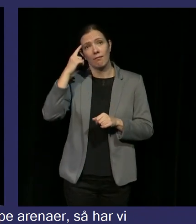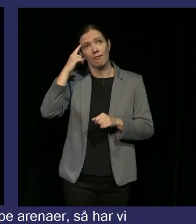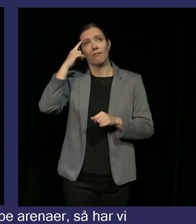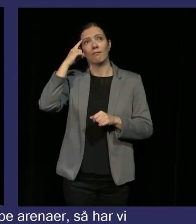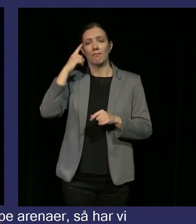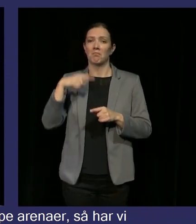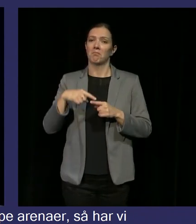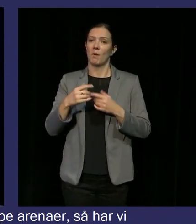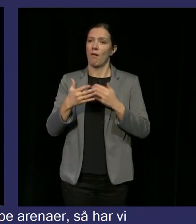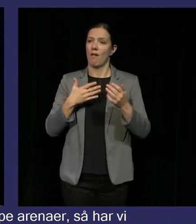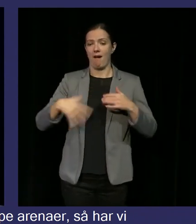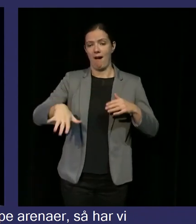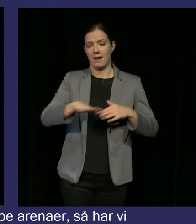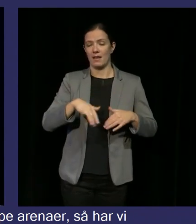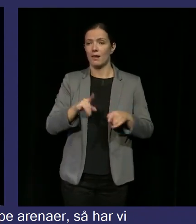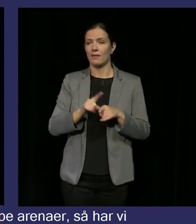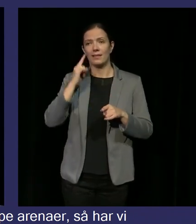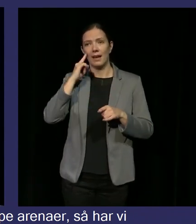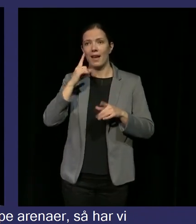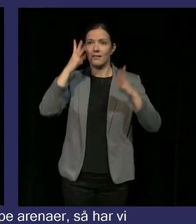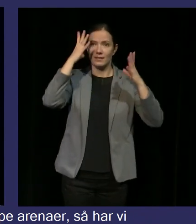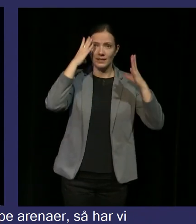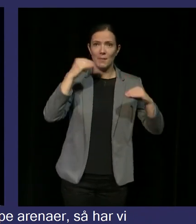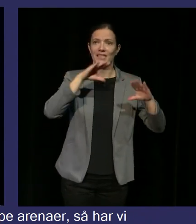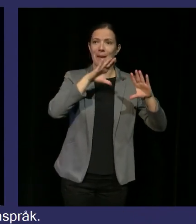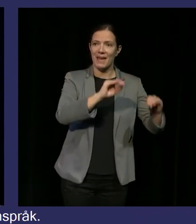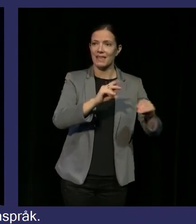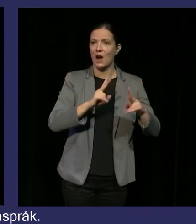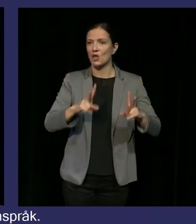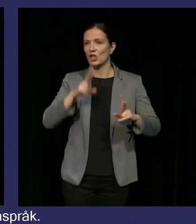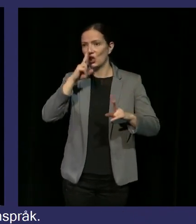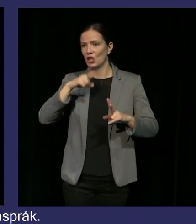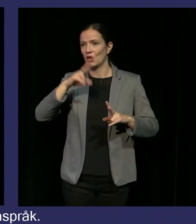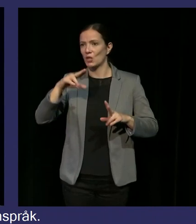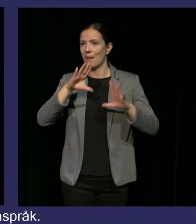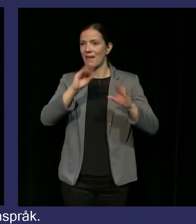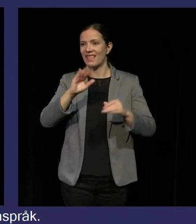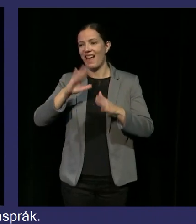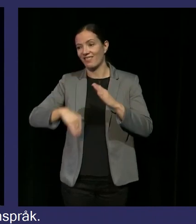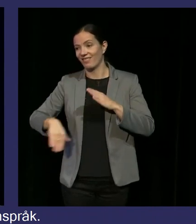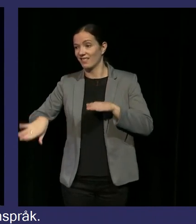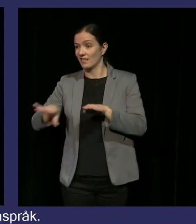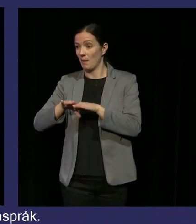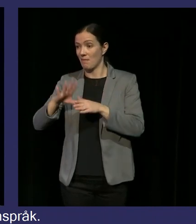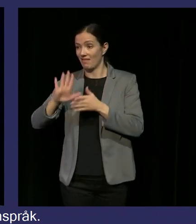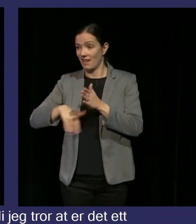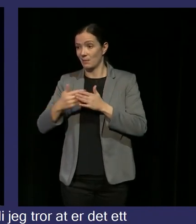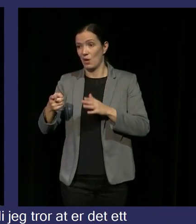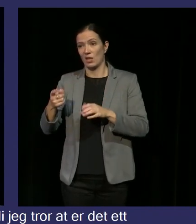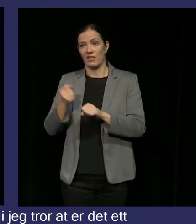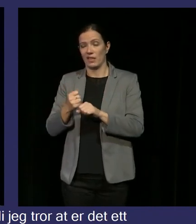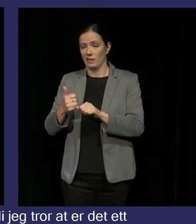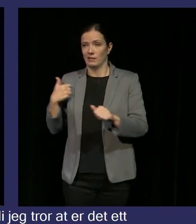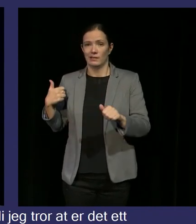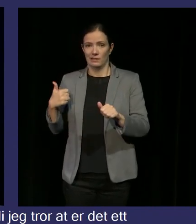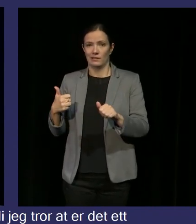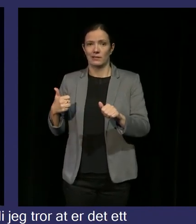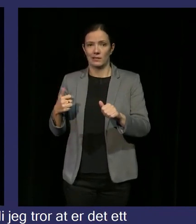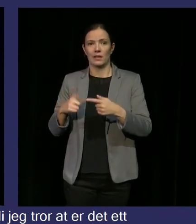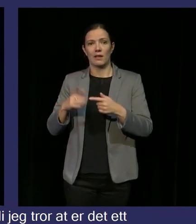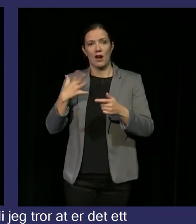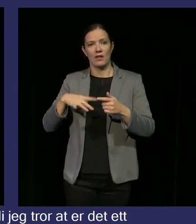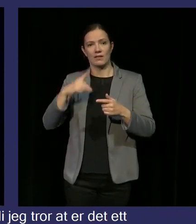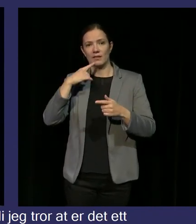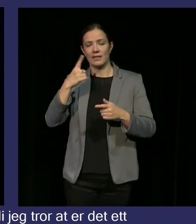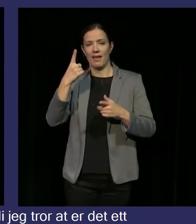det med å skape arena, så har vi nå kommet mye lenger på samisk og også på nynorsk enn det vi har kommet på tegnspråk, så der har vi en jobb å gjøre. Og så har jeg lyst til å løfte opp en